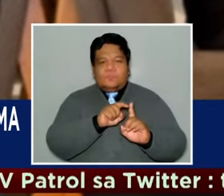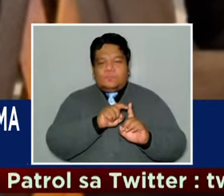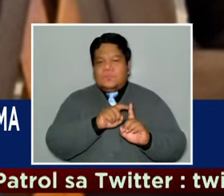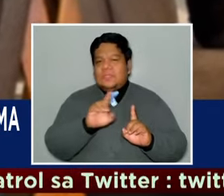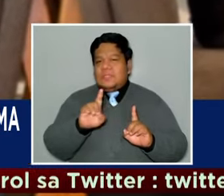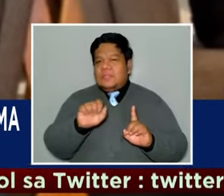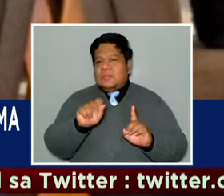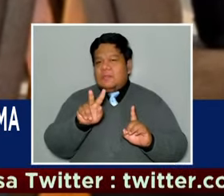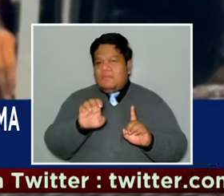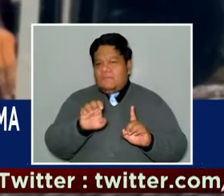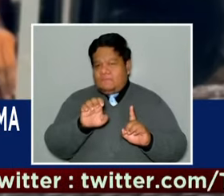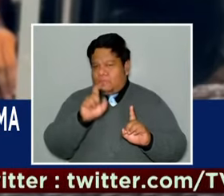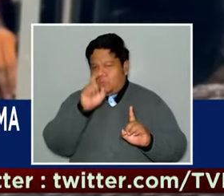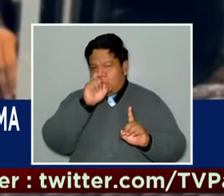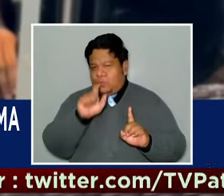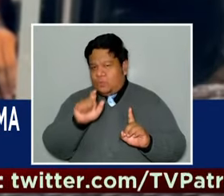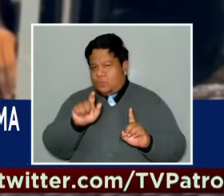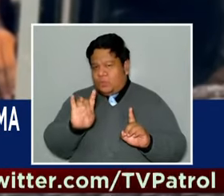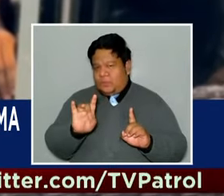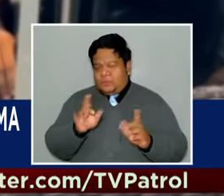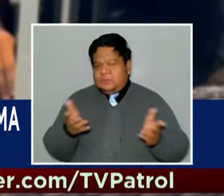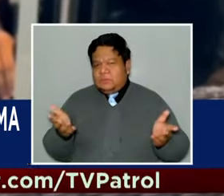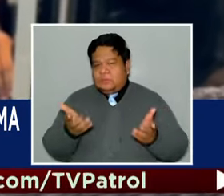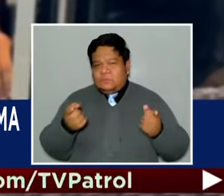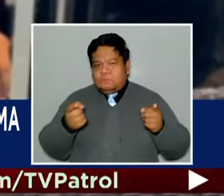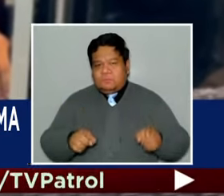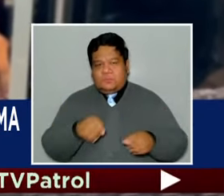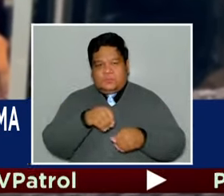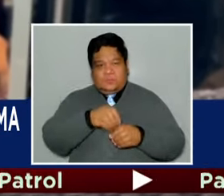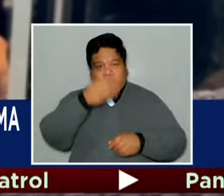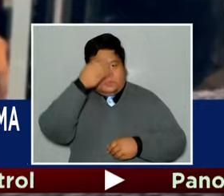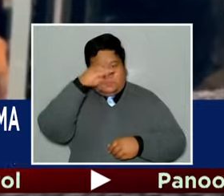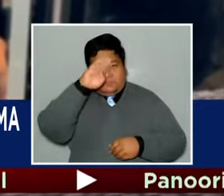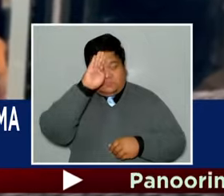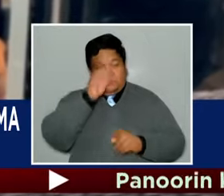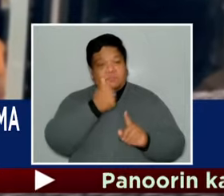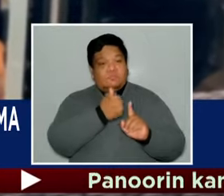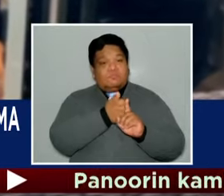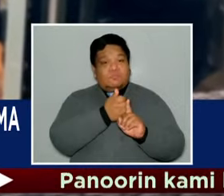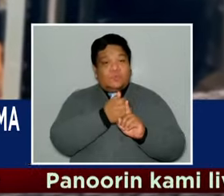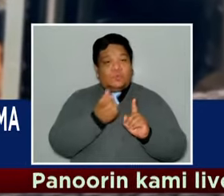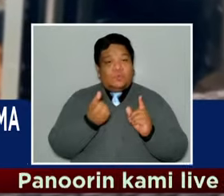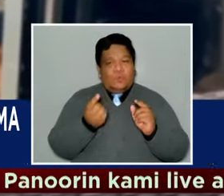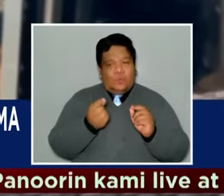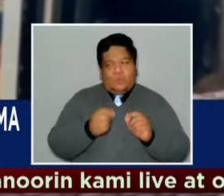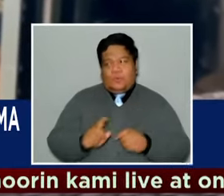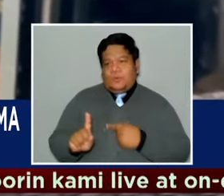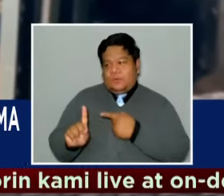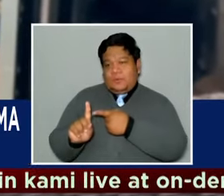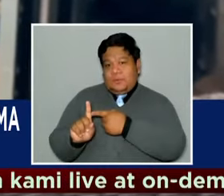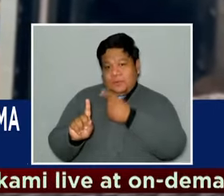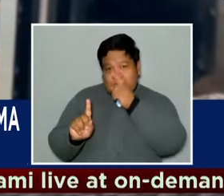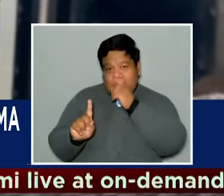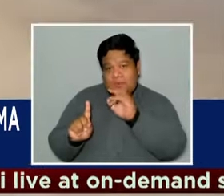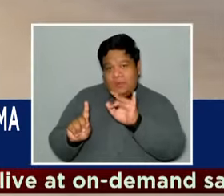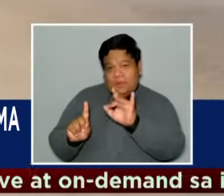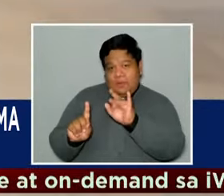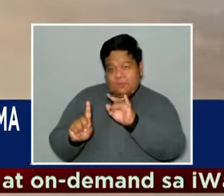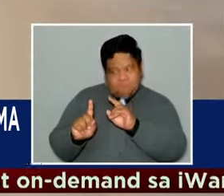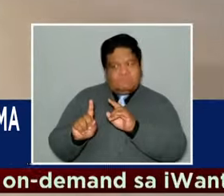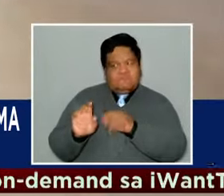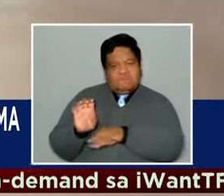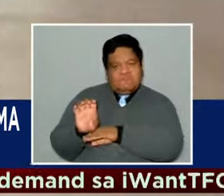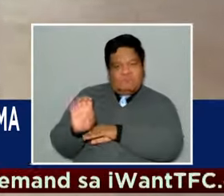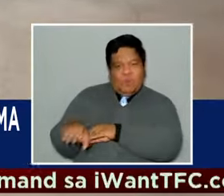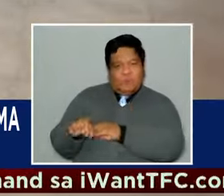isang kapihan sa Cavite. Pinilit umano ni Abanyo ang 18-anyos na biktimang si alias Ben na makipag-date sa kanya.